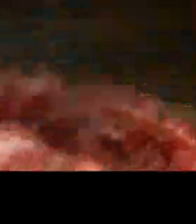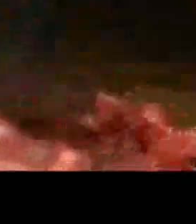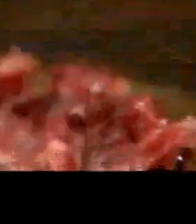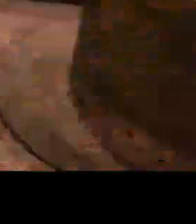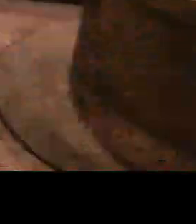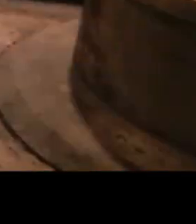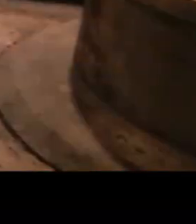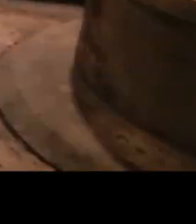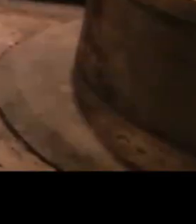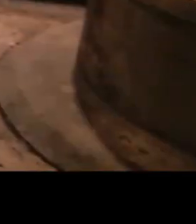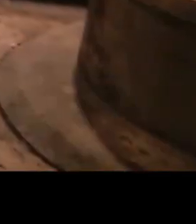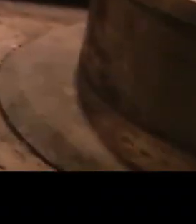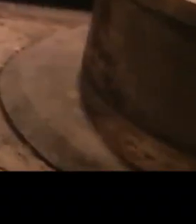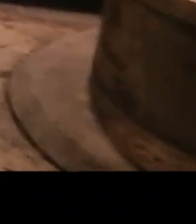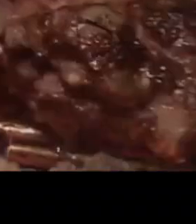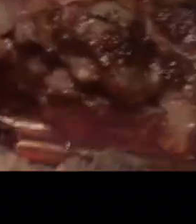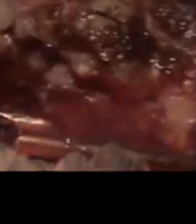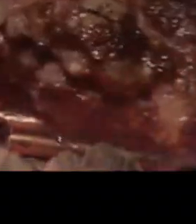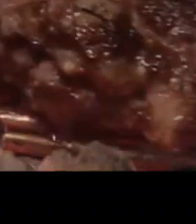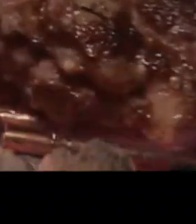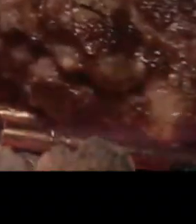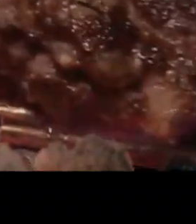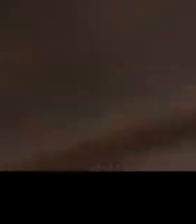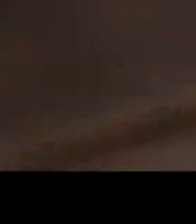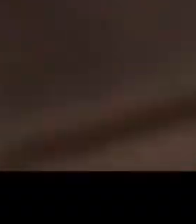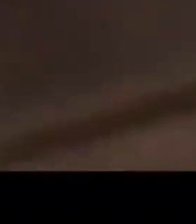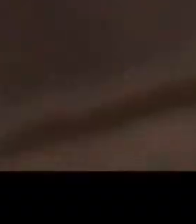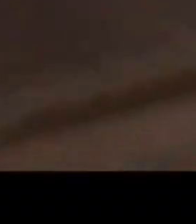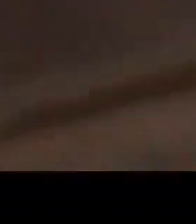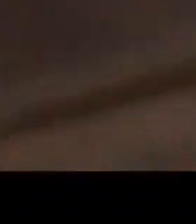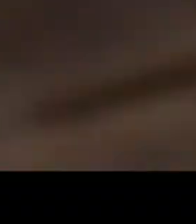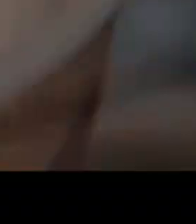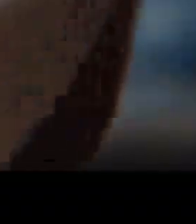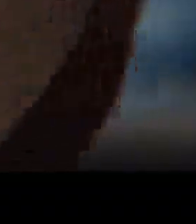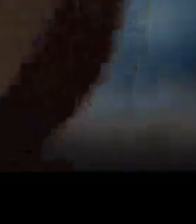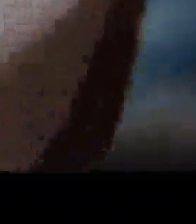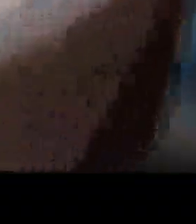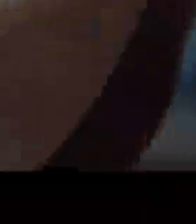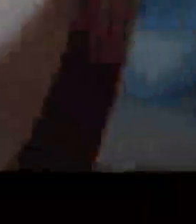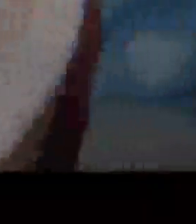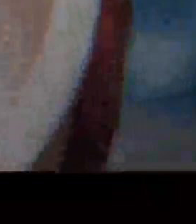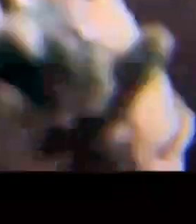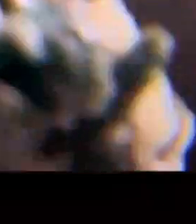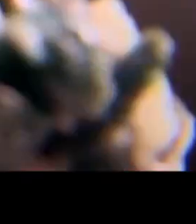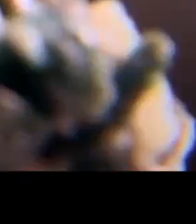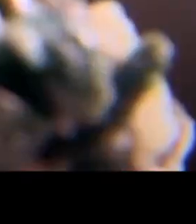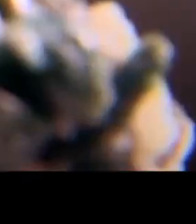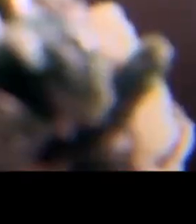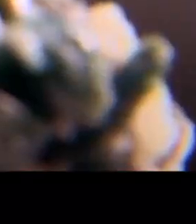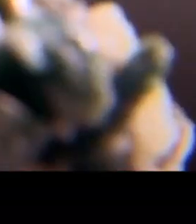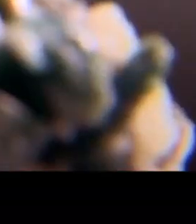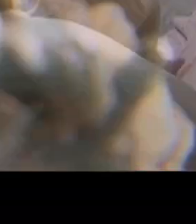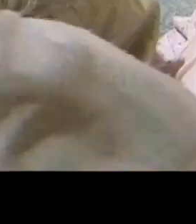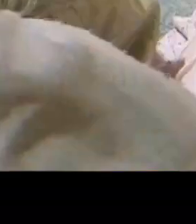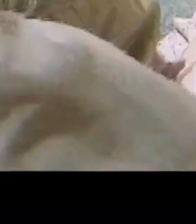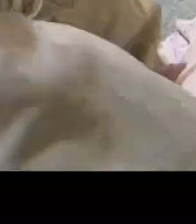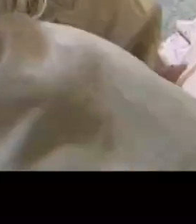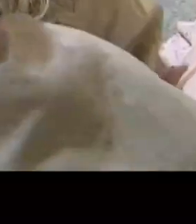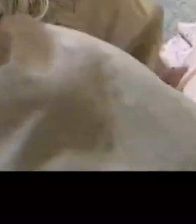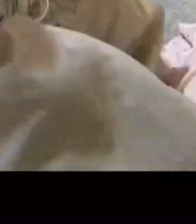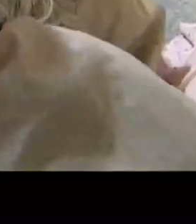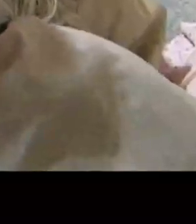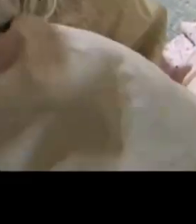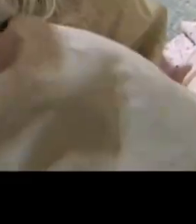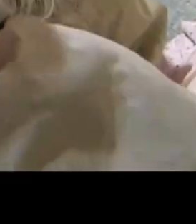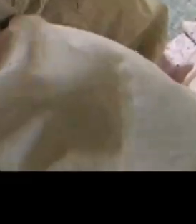귀한 재료들을 보면 아 이걸 어머니를 위해서 음식을 해드렸으면 좋았을 텐데 이런